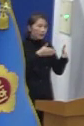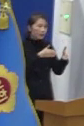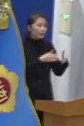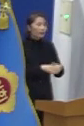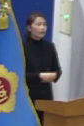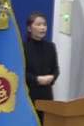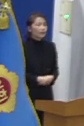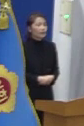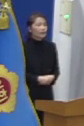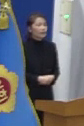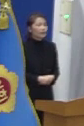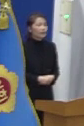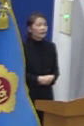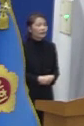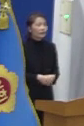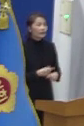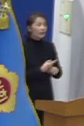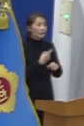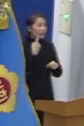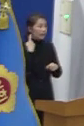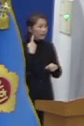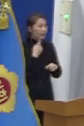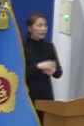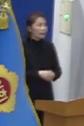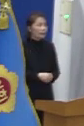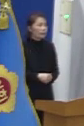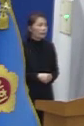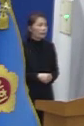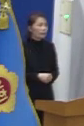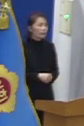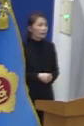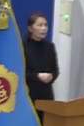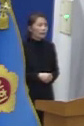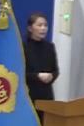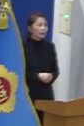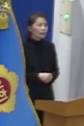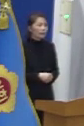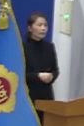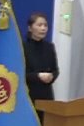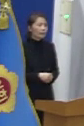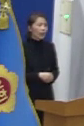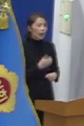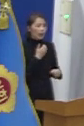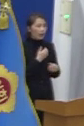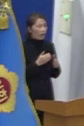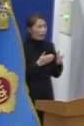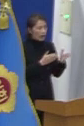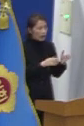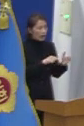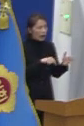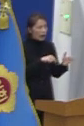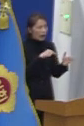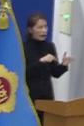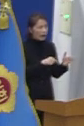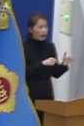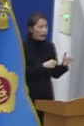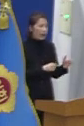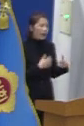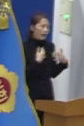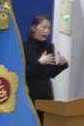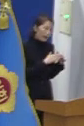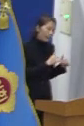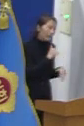특히 지난해 말 중앙정부의 긴축 재정 기조와는 달리 경기 진작과 취약계층 보호를